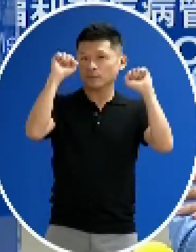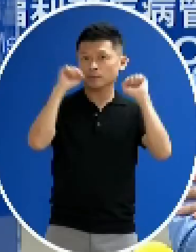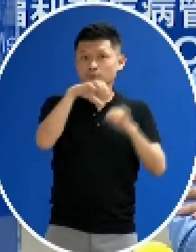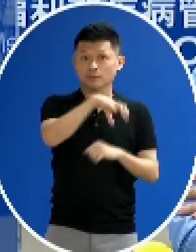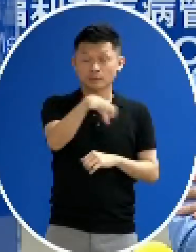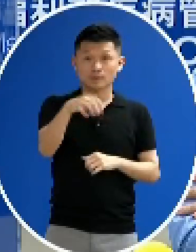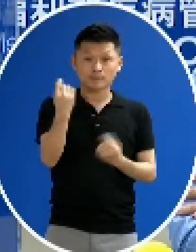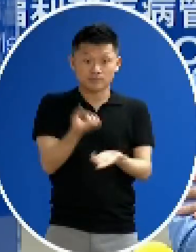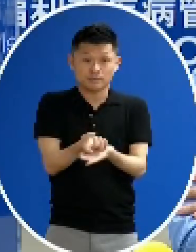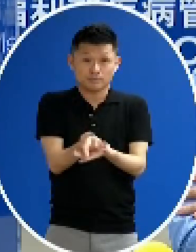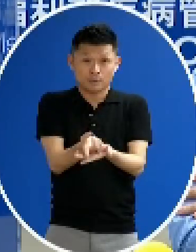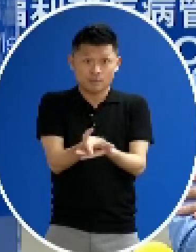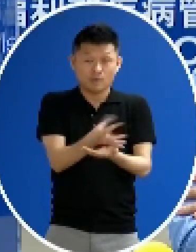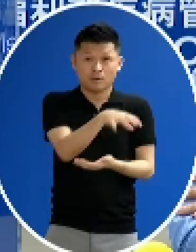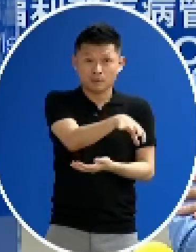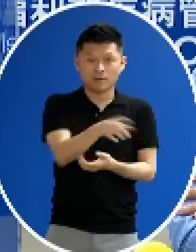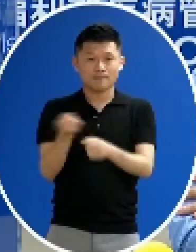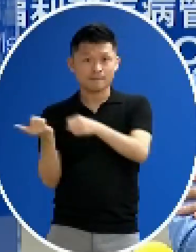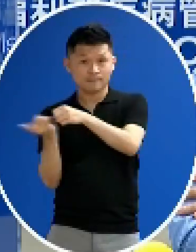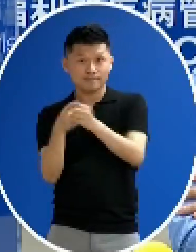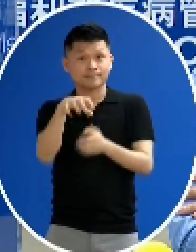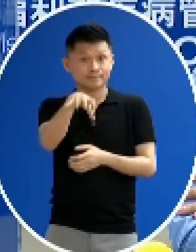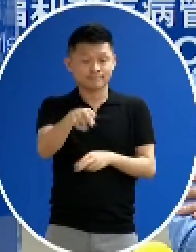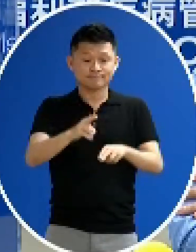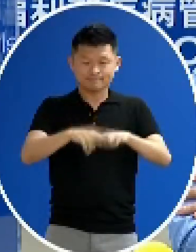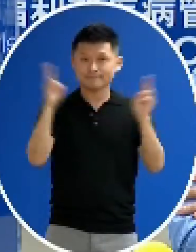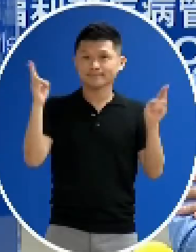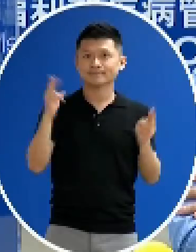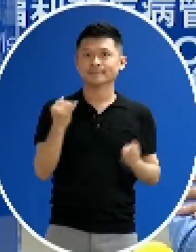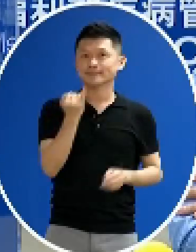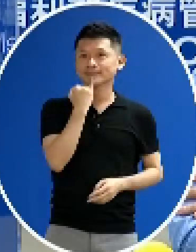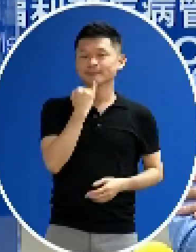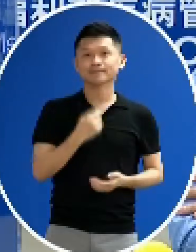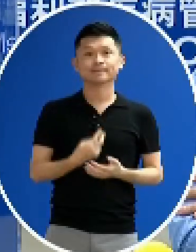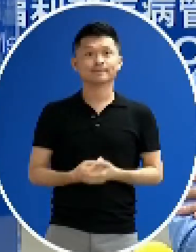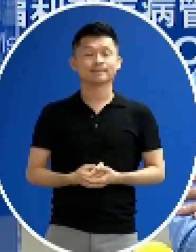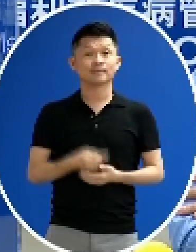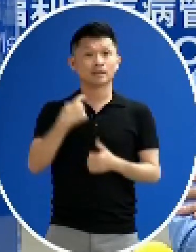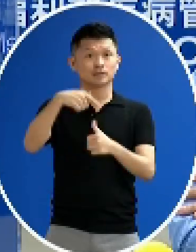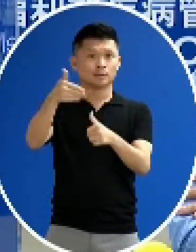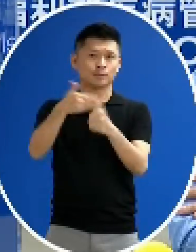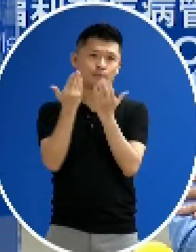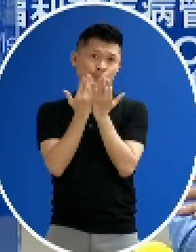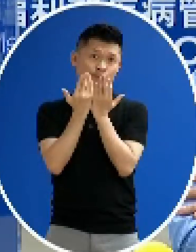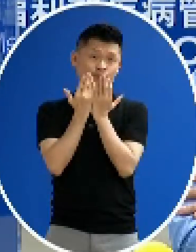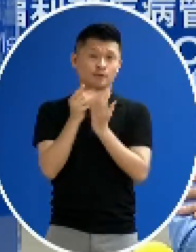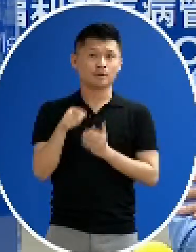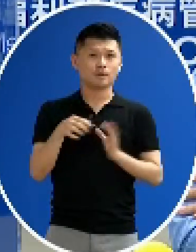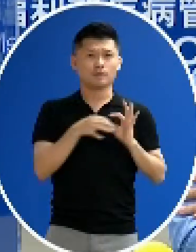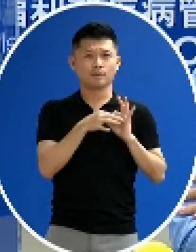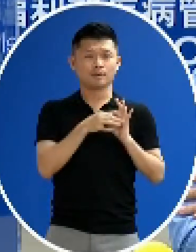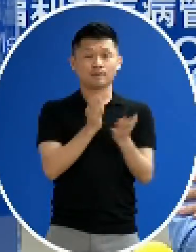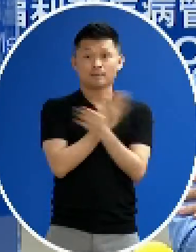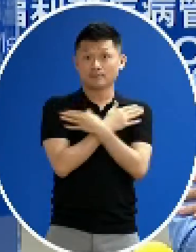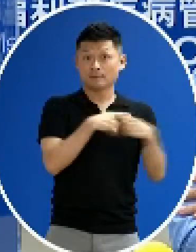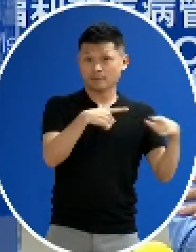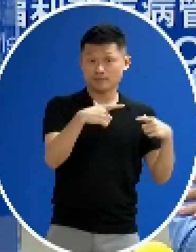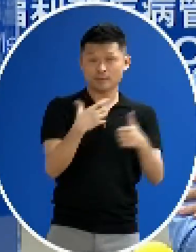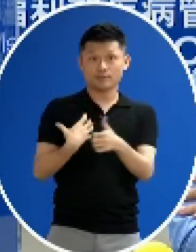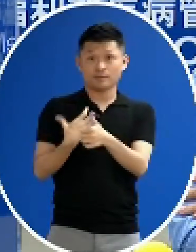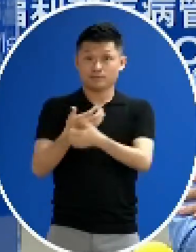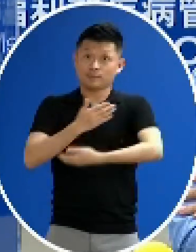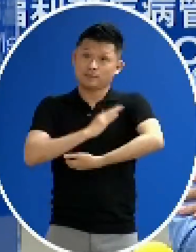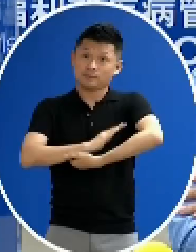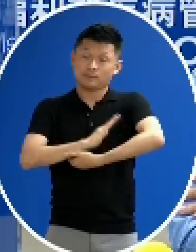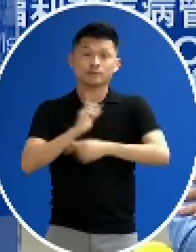包括保龄球馆、撞球场，这我们开放。那教育大家最关心的哈，那幼儿园、托婴中心、课